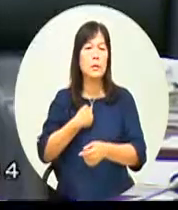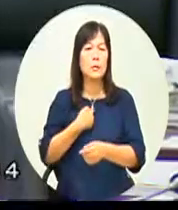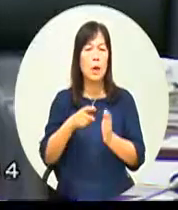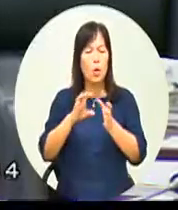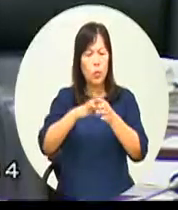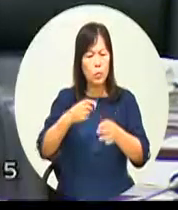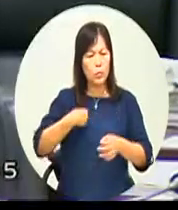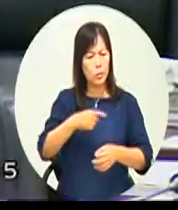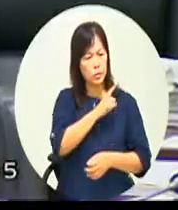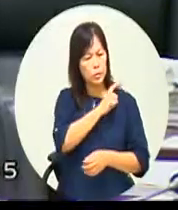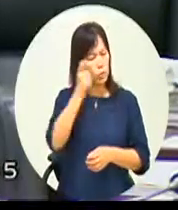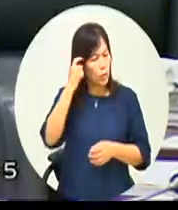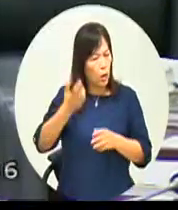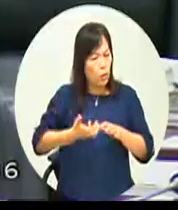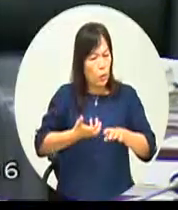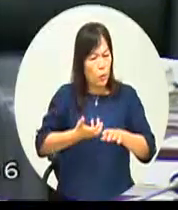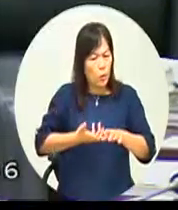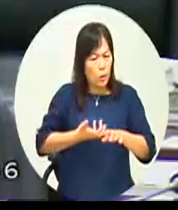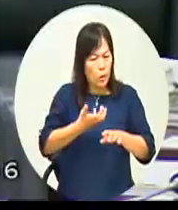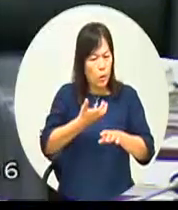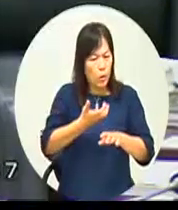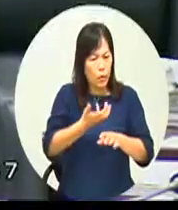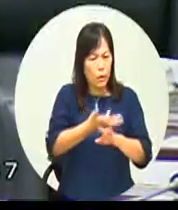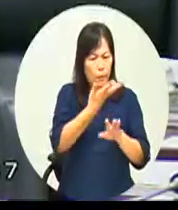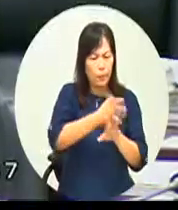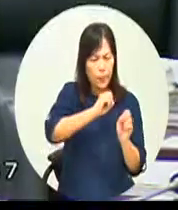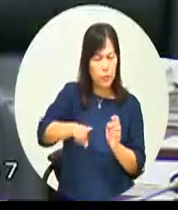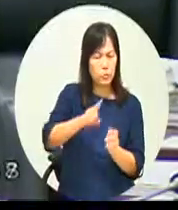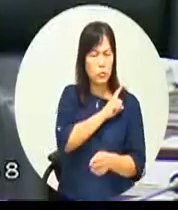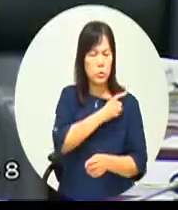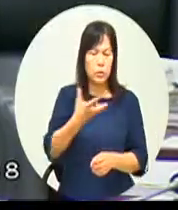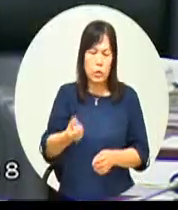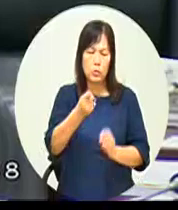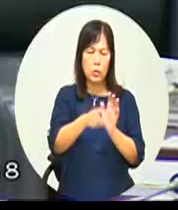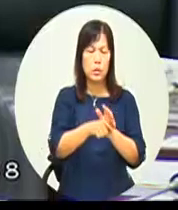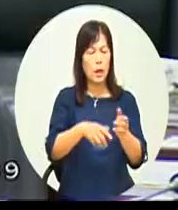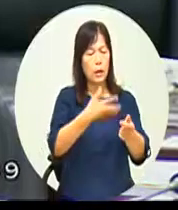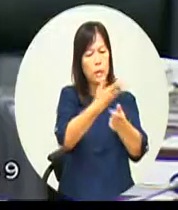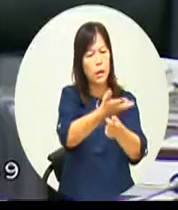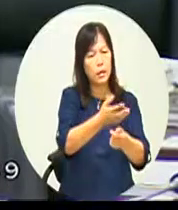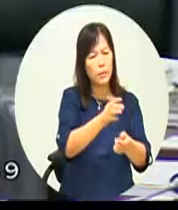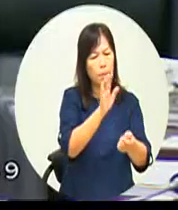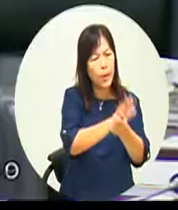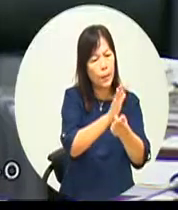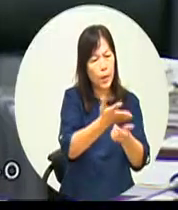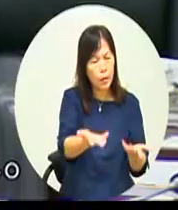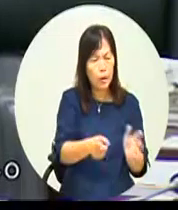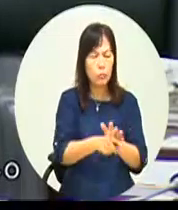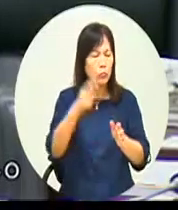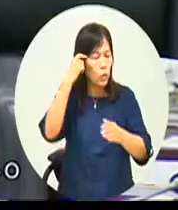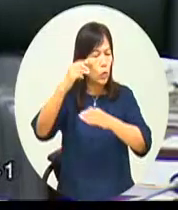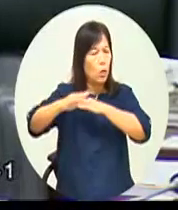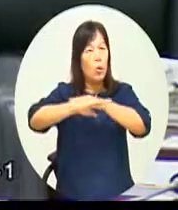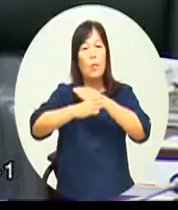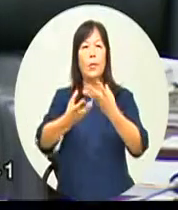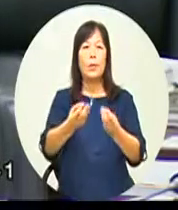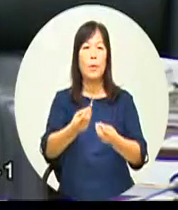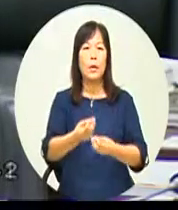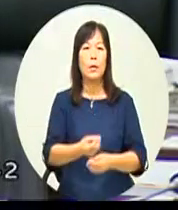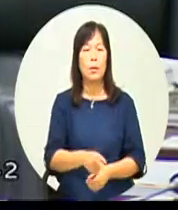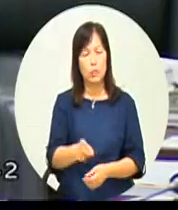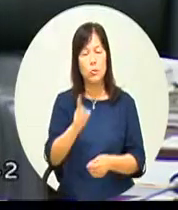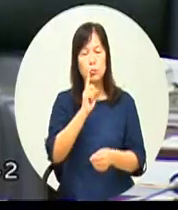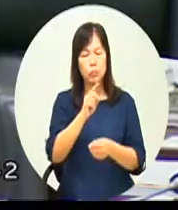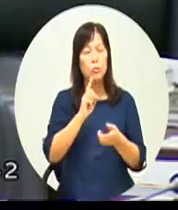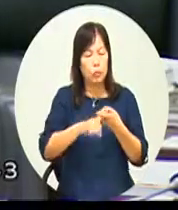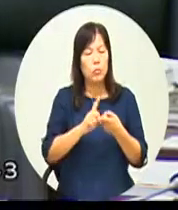我的交通权益来成就你们的系统交流道呢？我觉得这不公平啊。 议员所讲的是没有错。 对